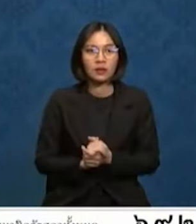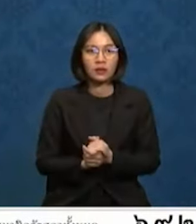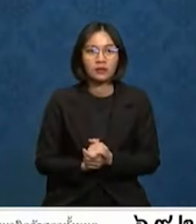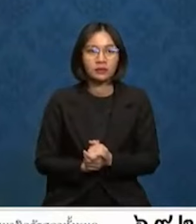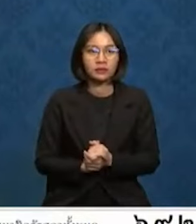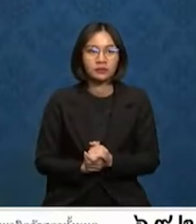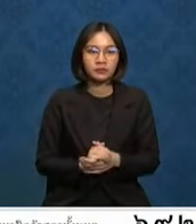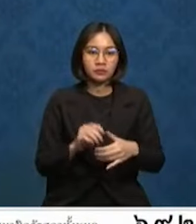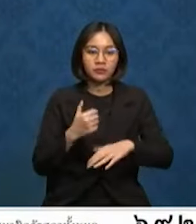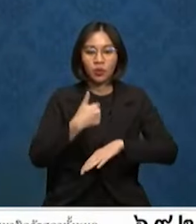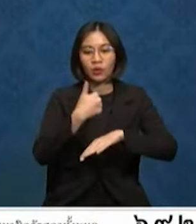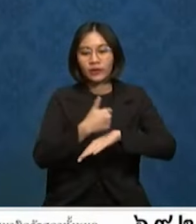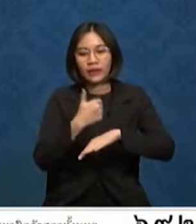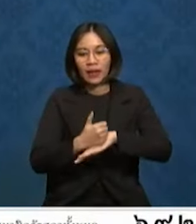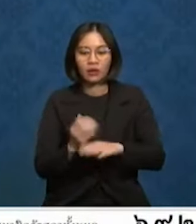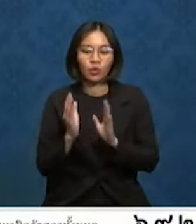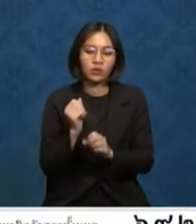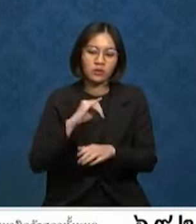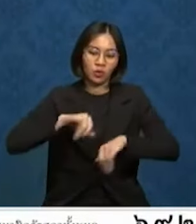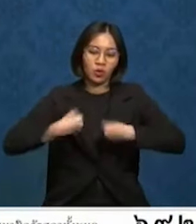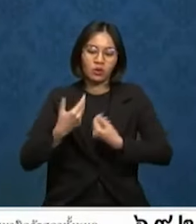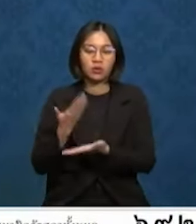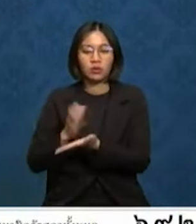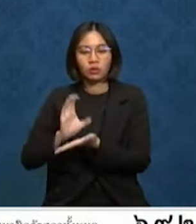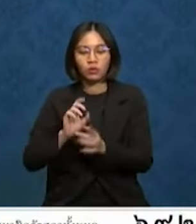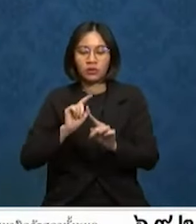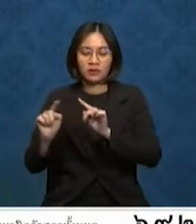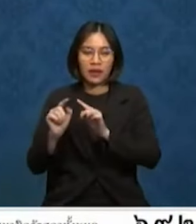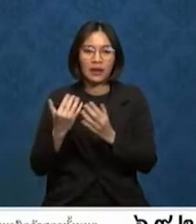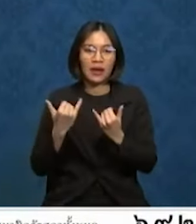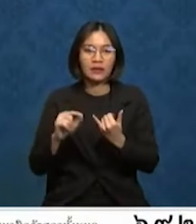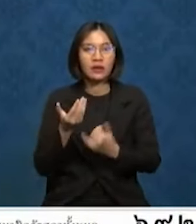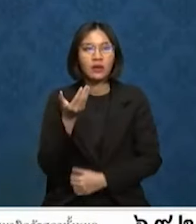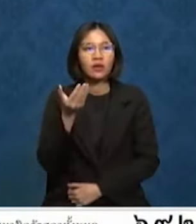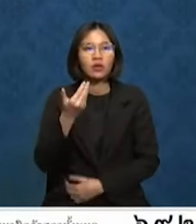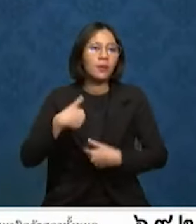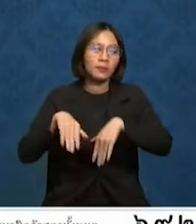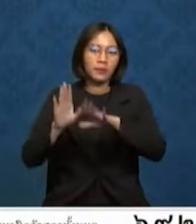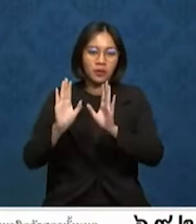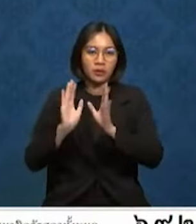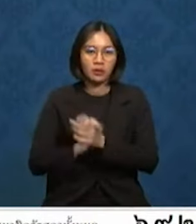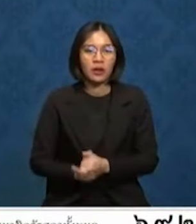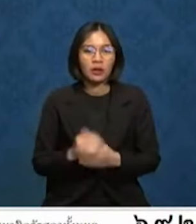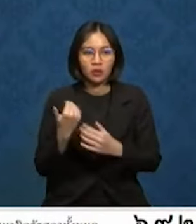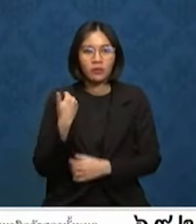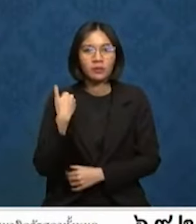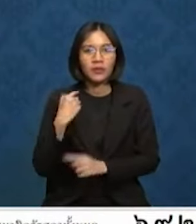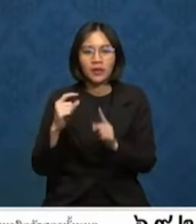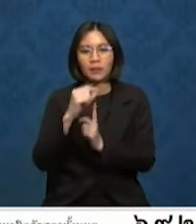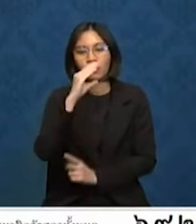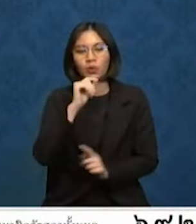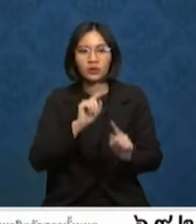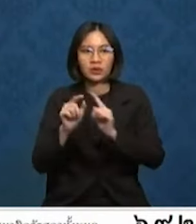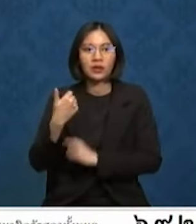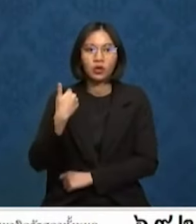นายใหญ่นายหน้านายทุนจริงๆอันนี้ก็ก็ขอกันกินก็ปล่อยไปเถอะมันก็ต้องมีวัฒกรรมแบบนี้